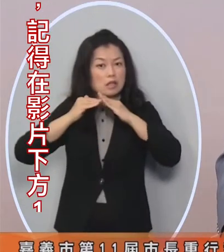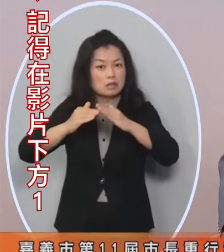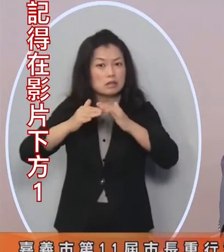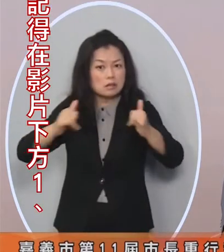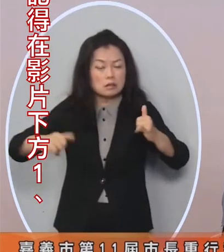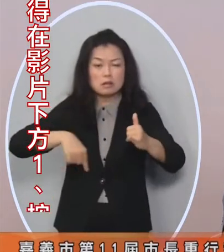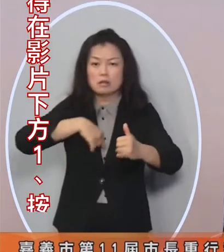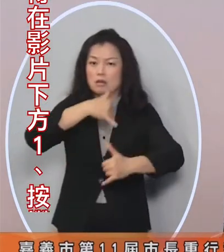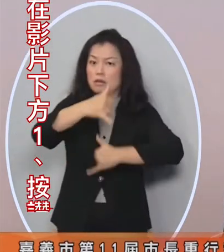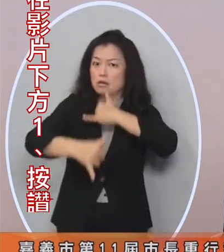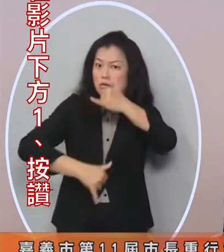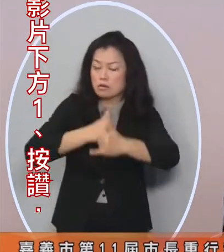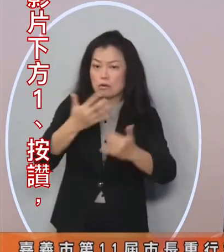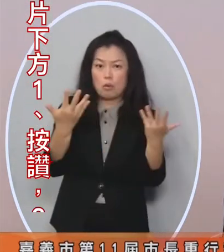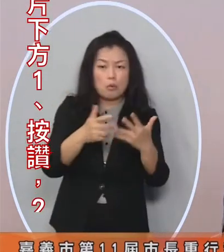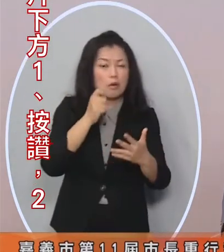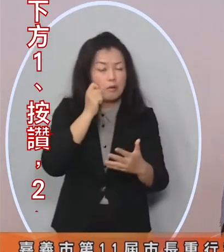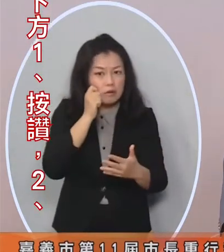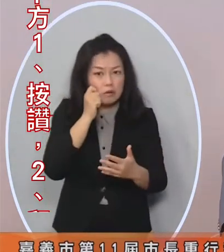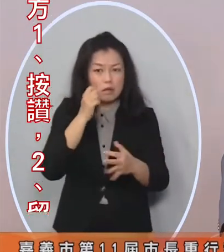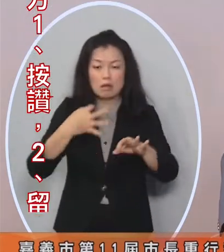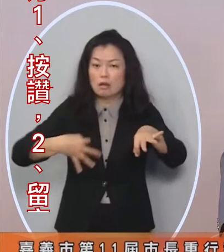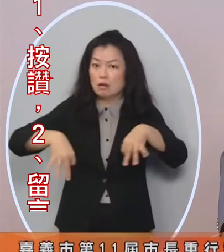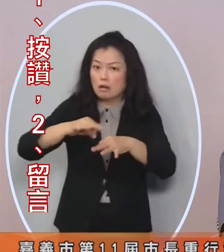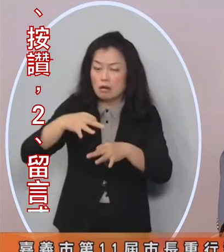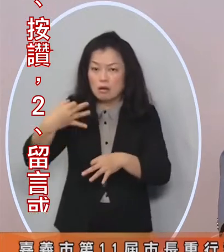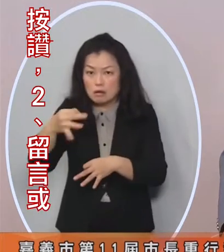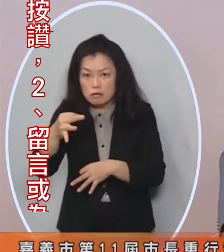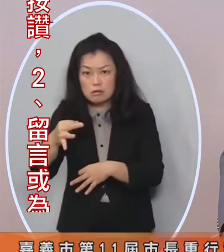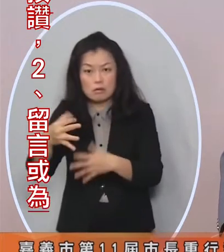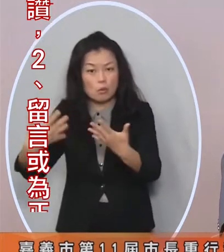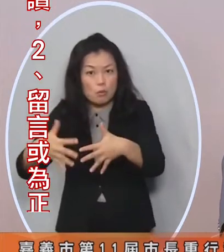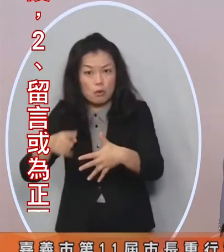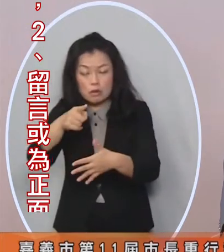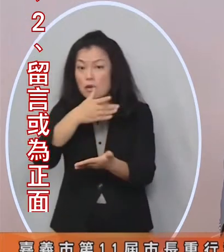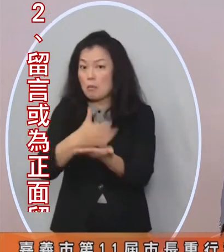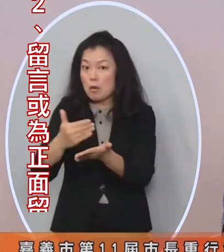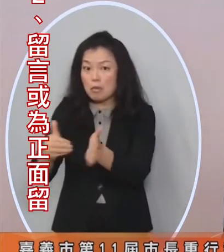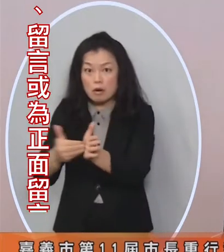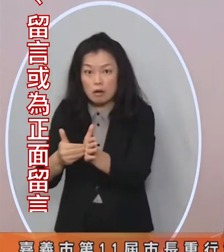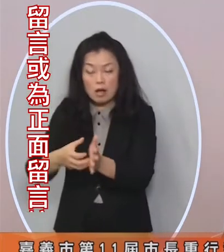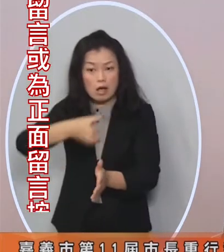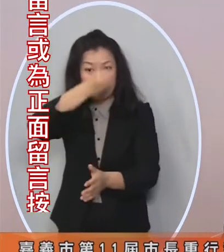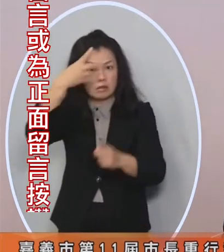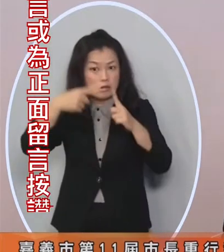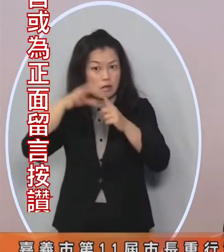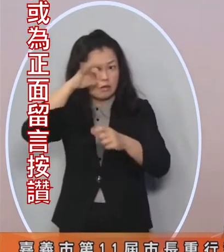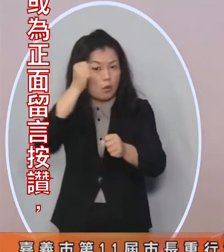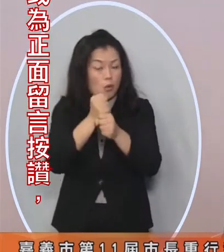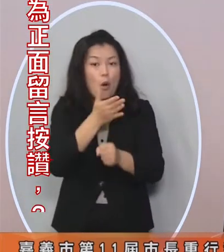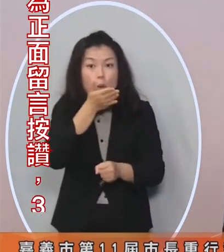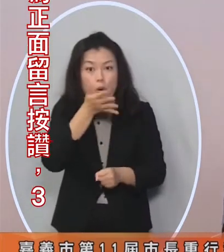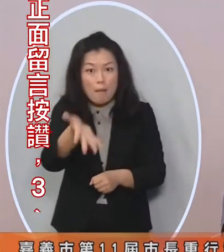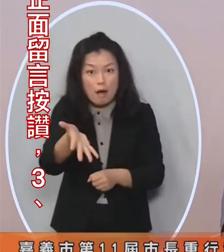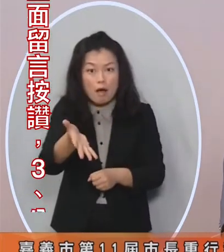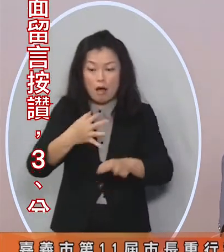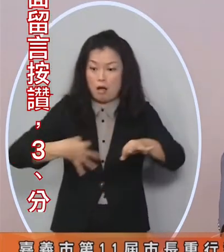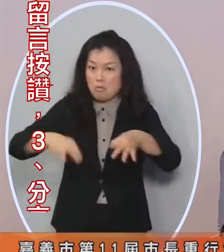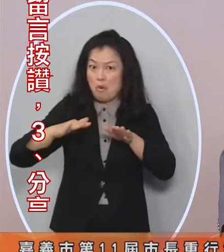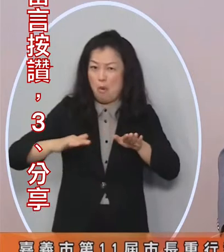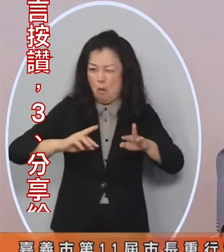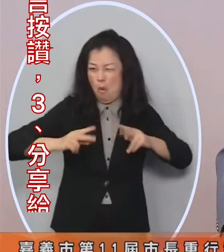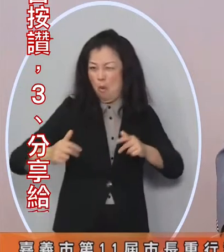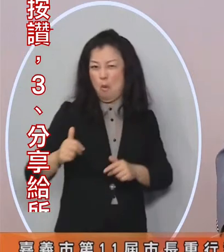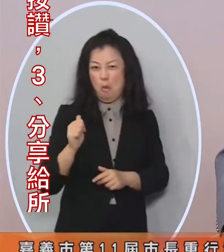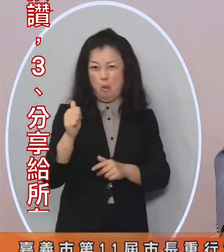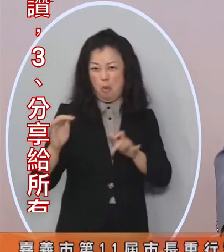题，你到底解决了没有？嘉义的青年人有越来越好就业吗？嘉义的经济发展有发展到抢棍